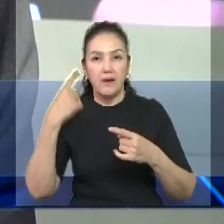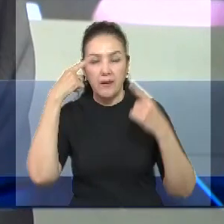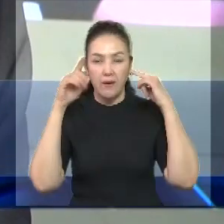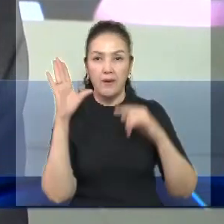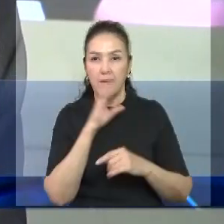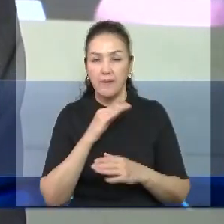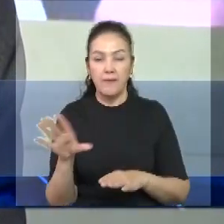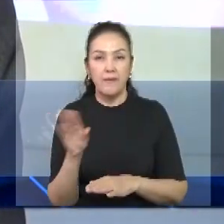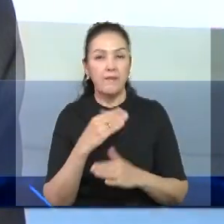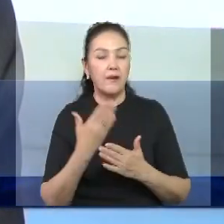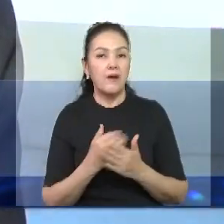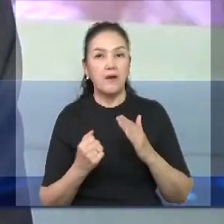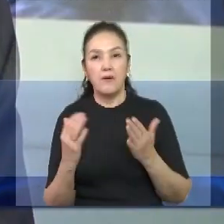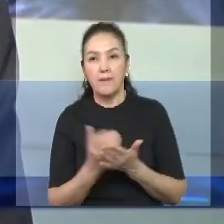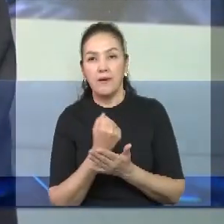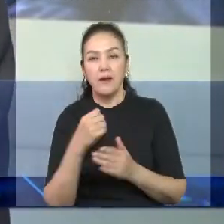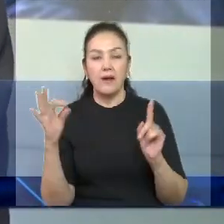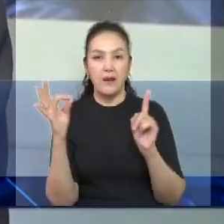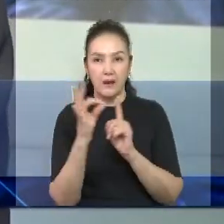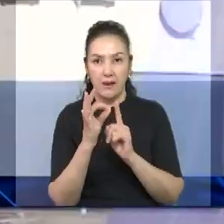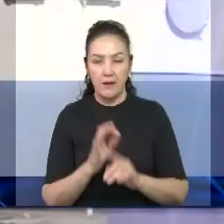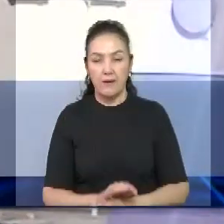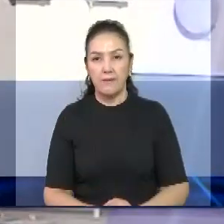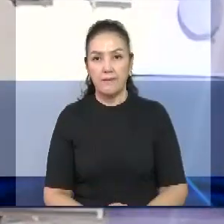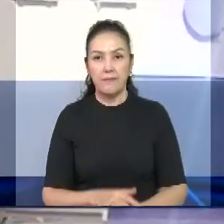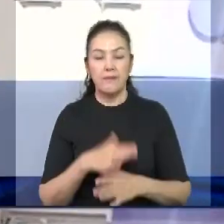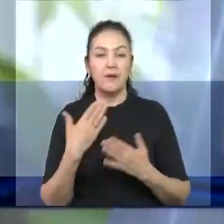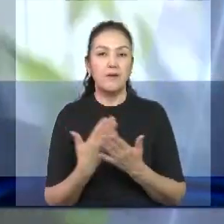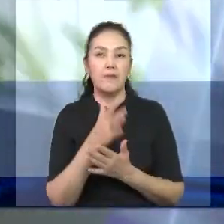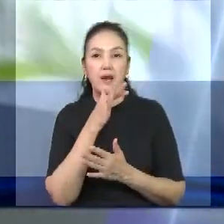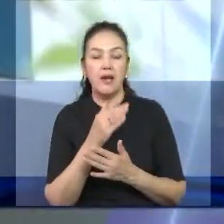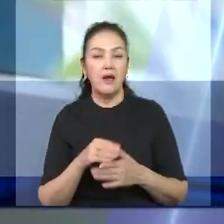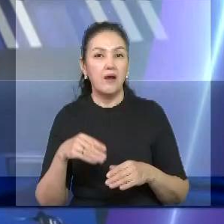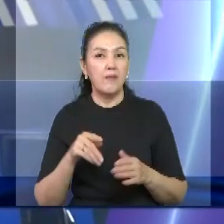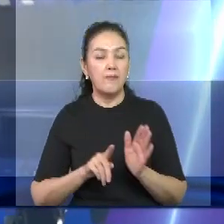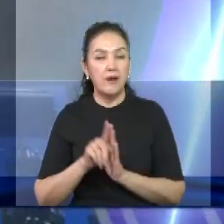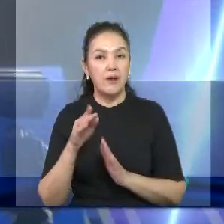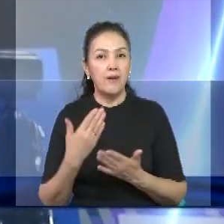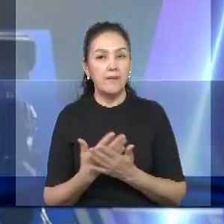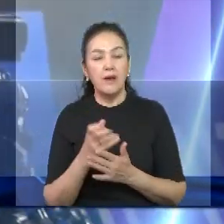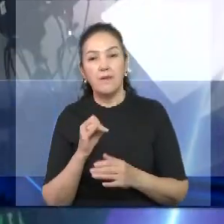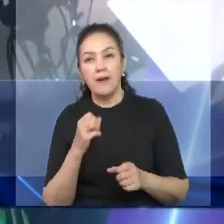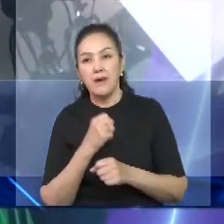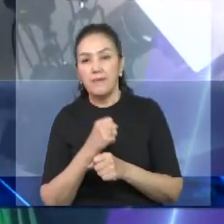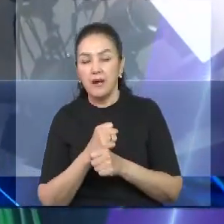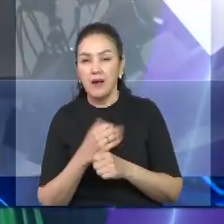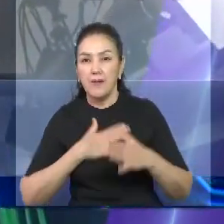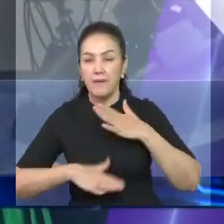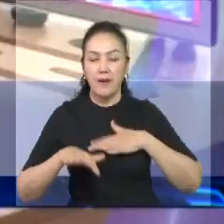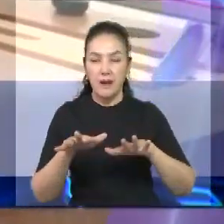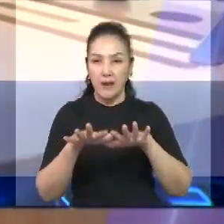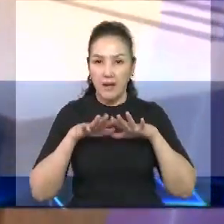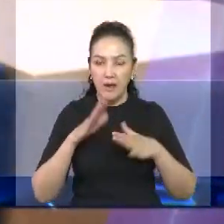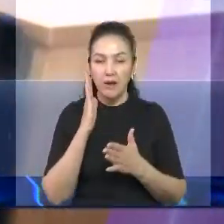творческих успехов, всех благ и достижения поставленных целей. Новый сезон телекомпании «Актобе» вступает с новыми амбициозными проектами, порадует зрителей и